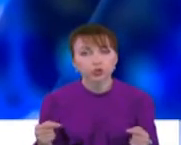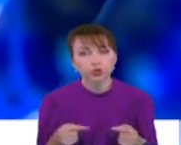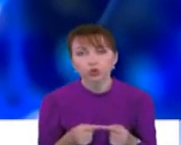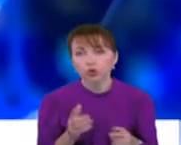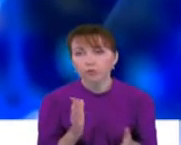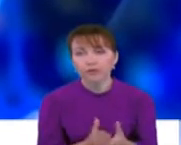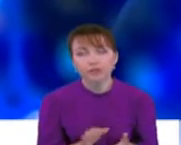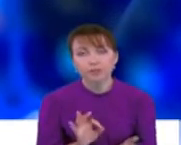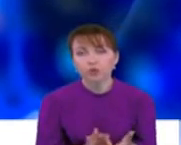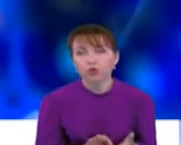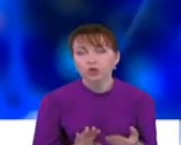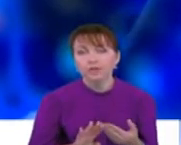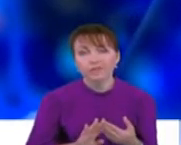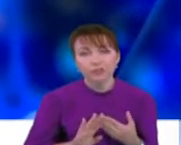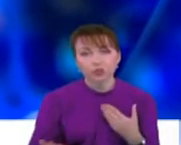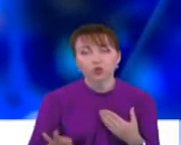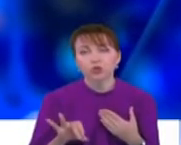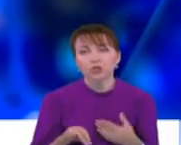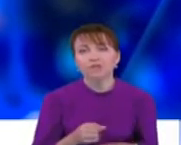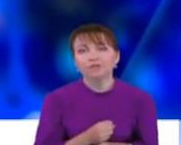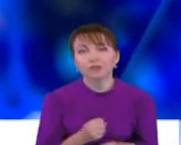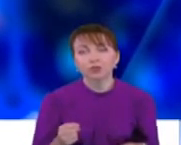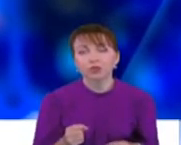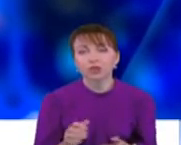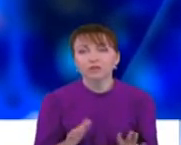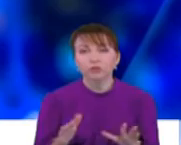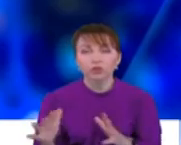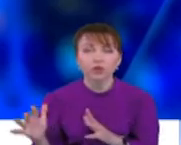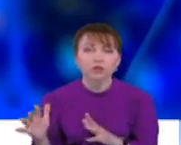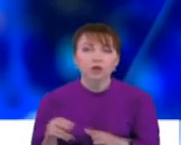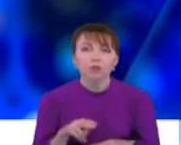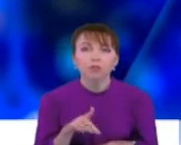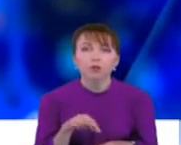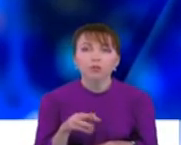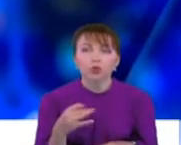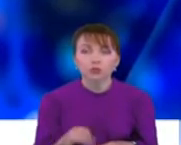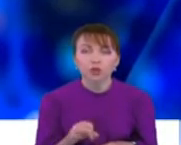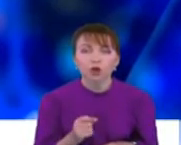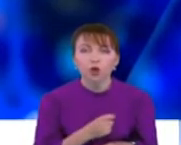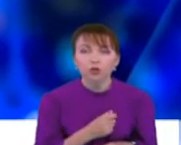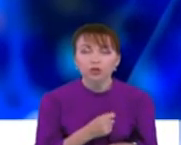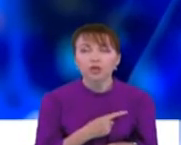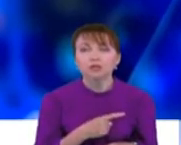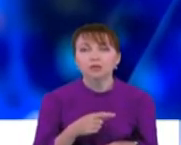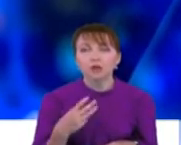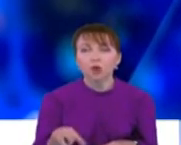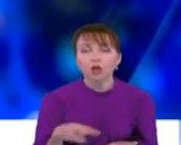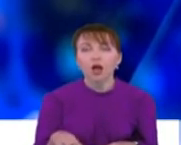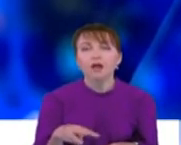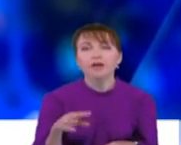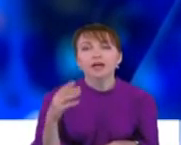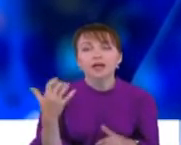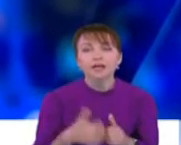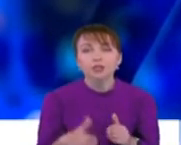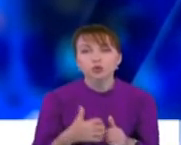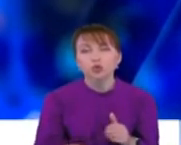відсторонення і ці вибухи, які відбувалися в приморських адміністративних одиницях, починаючи з Одеської, Миколаївської, Херсонської, Запорізької,